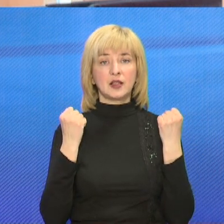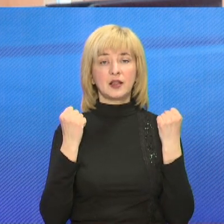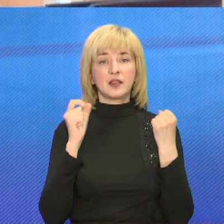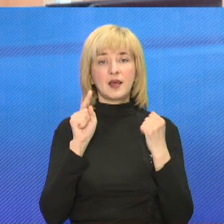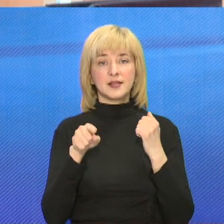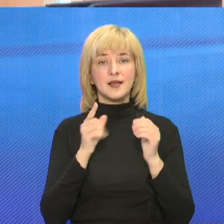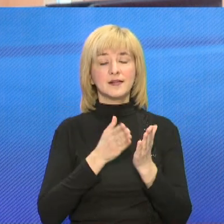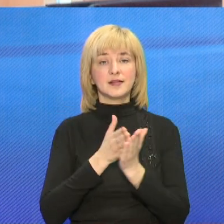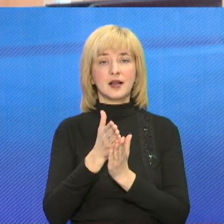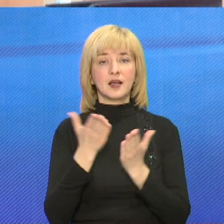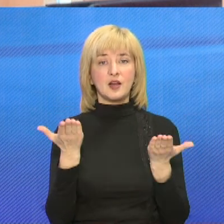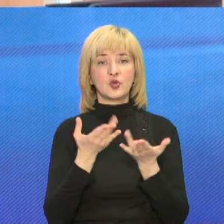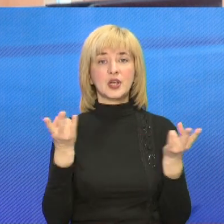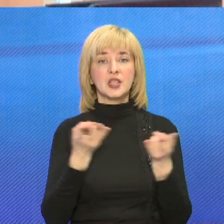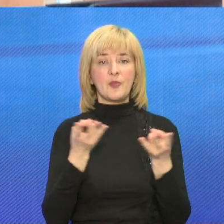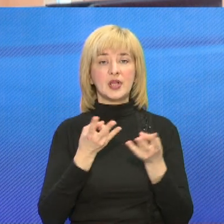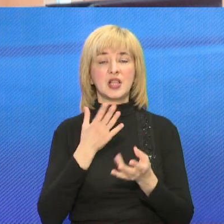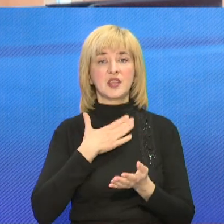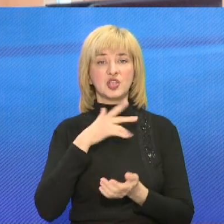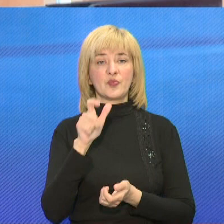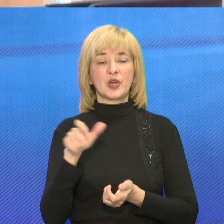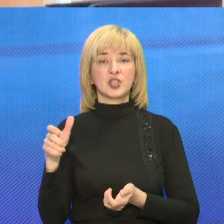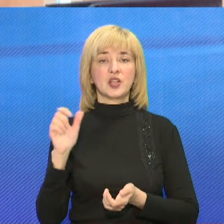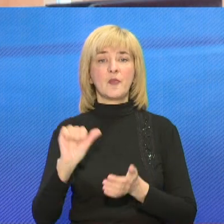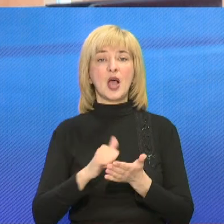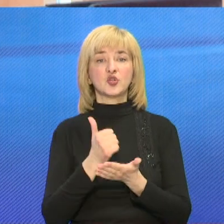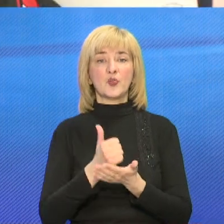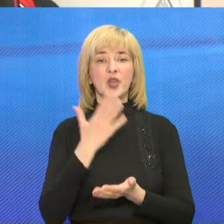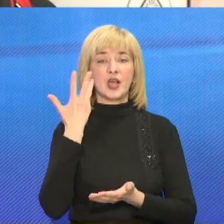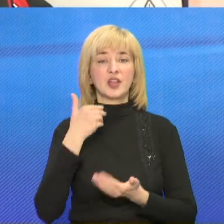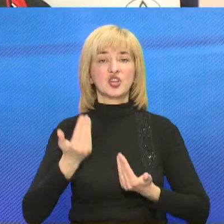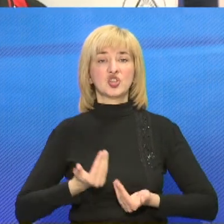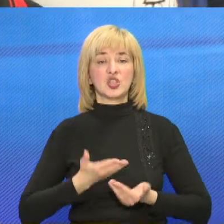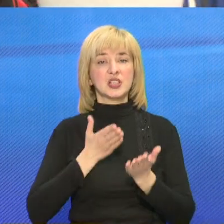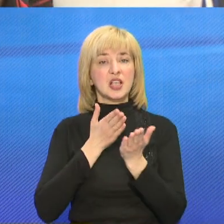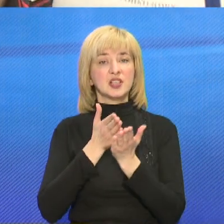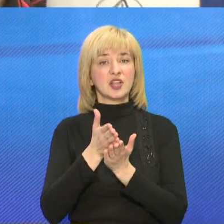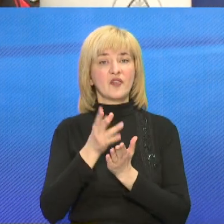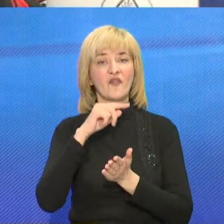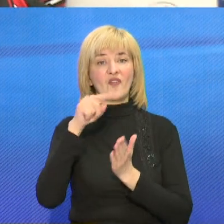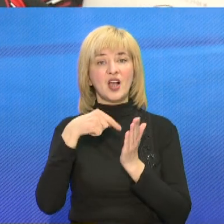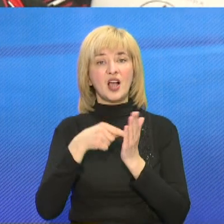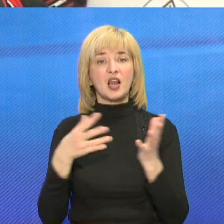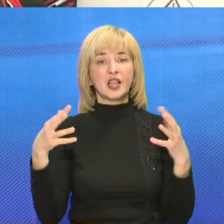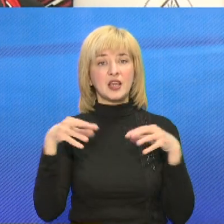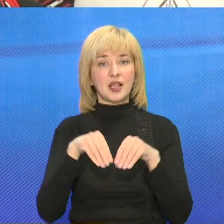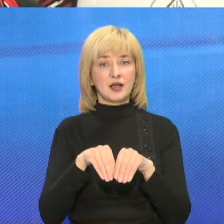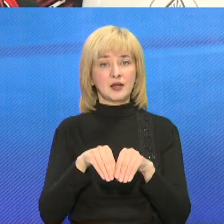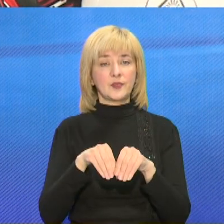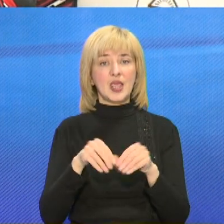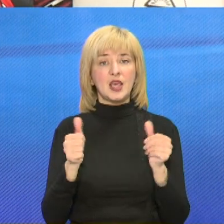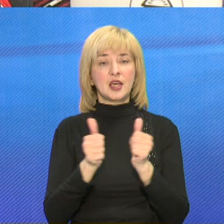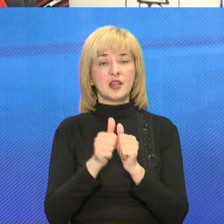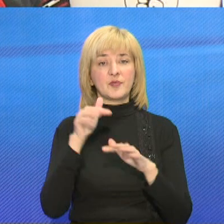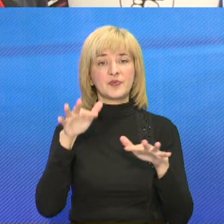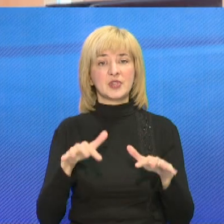на те цели, которые необходимы нашим гражданам, особенно когда жизнь сосредотачивается в городах. Рядом с местами